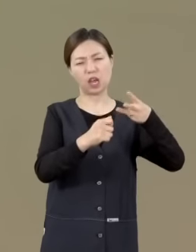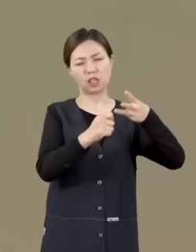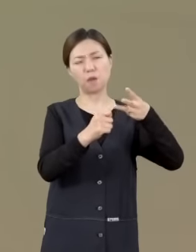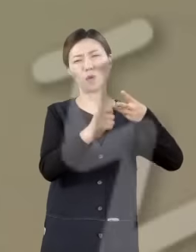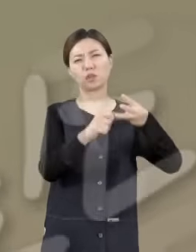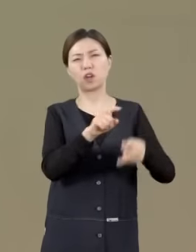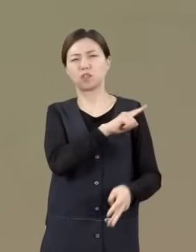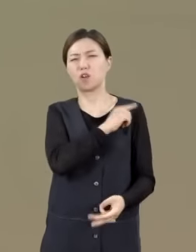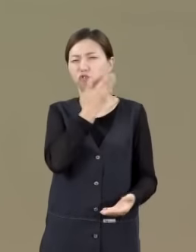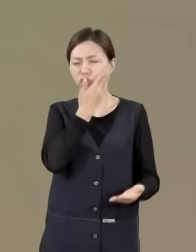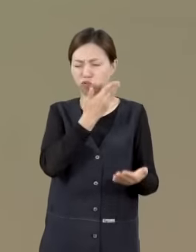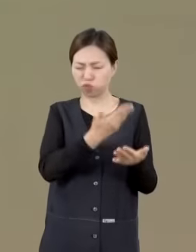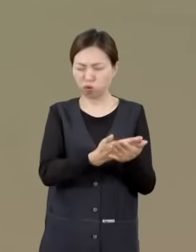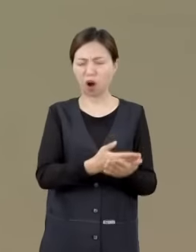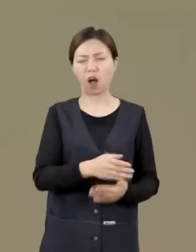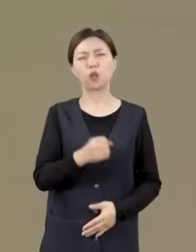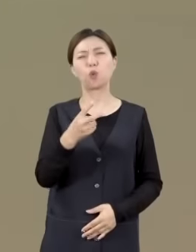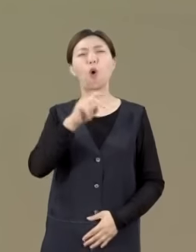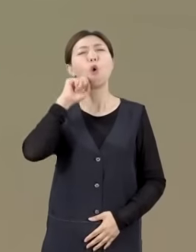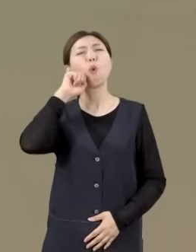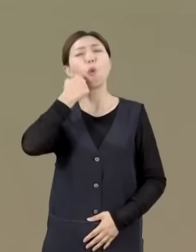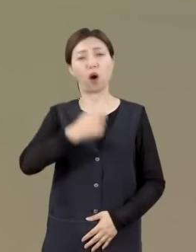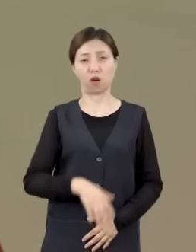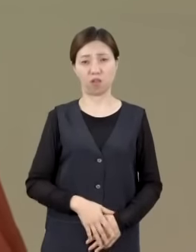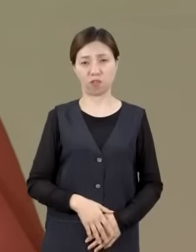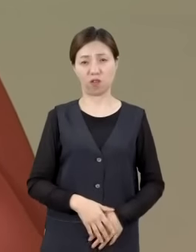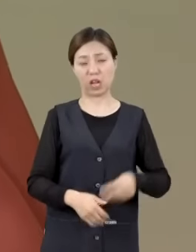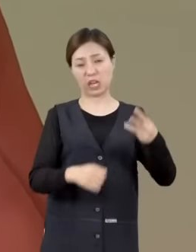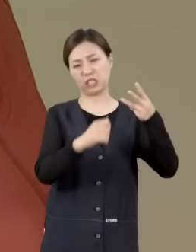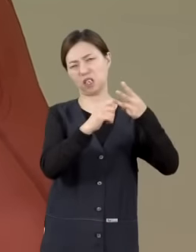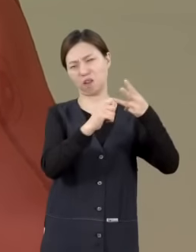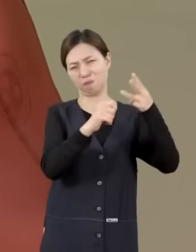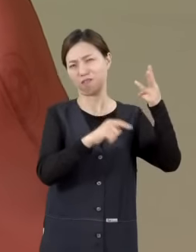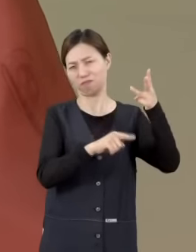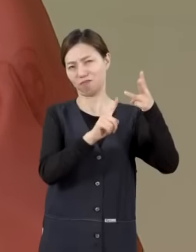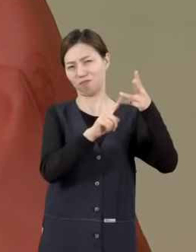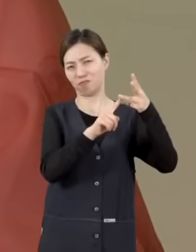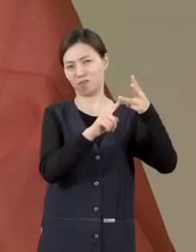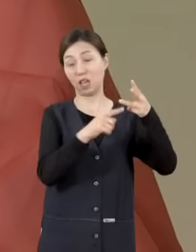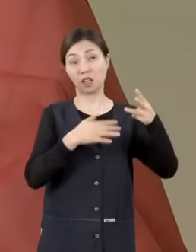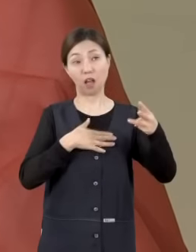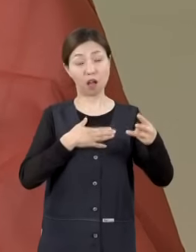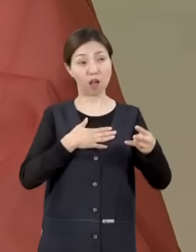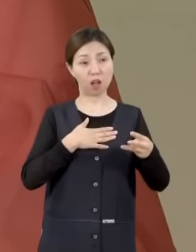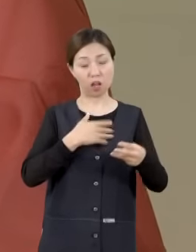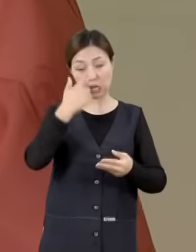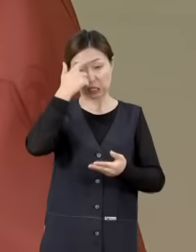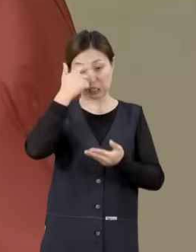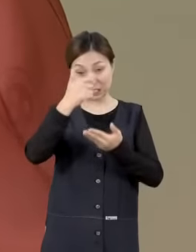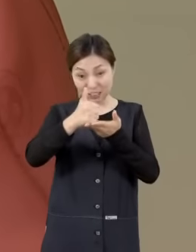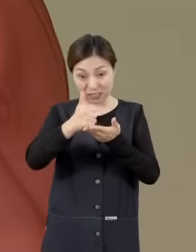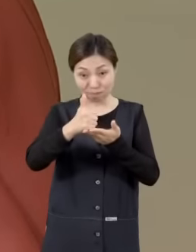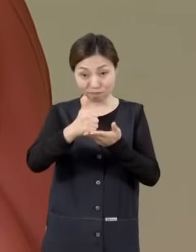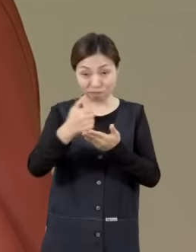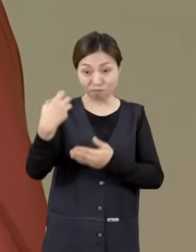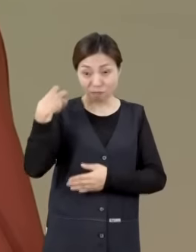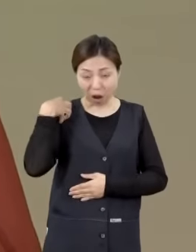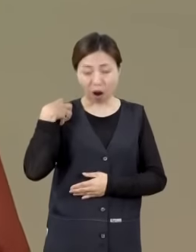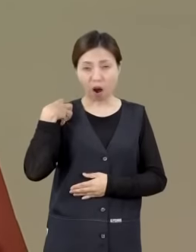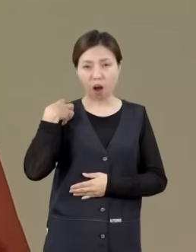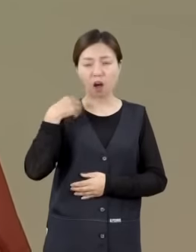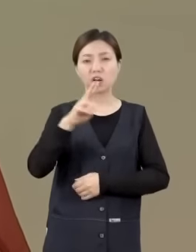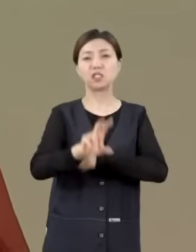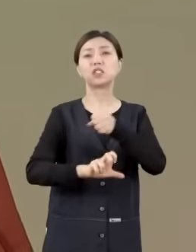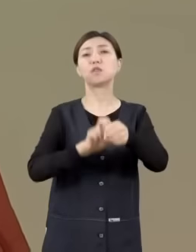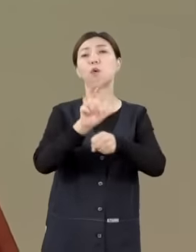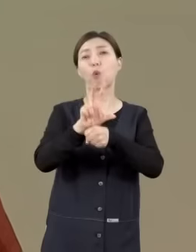거 마음을 잘 써야 된다 이게 제일 어려워요 어우 저도 출가한지 25년이 넘어갔는데